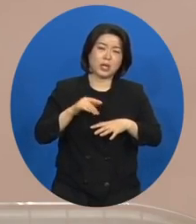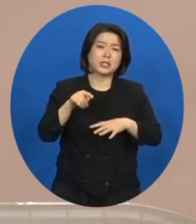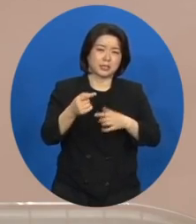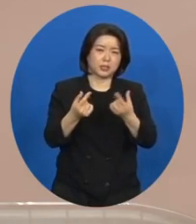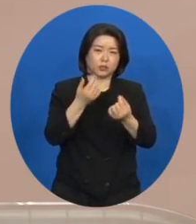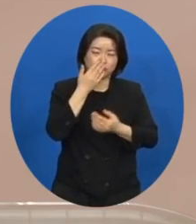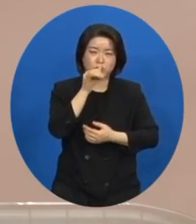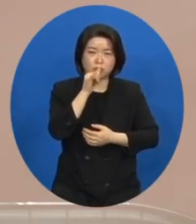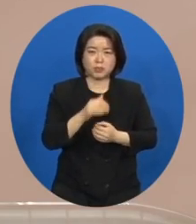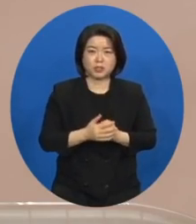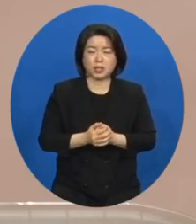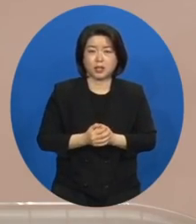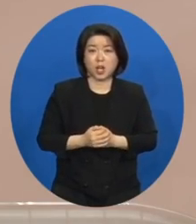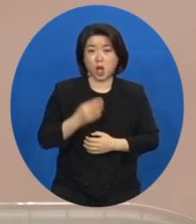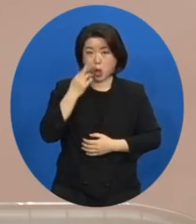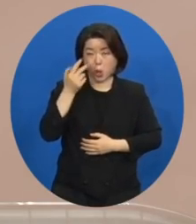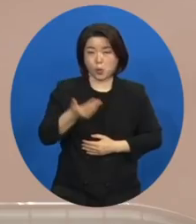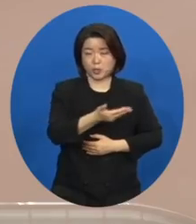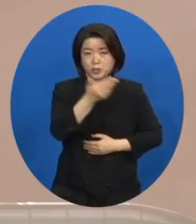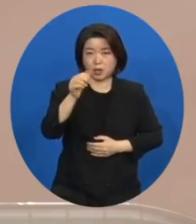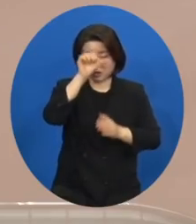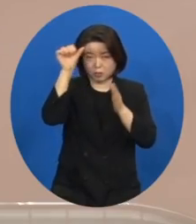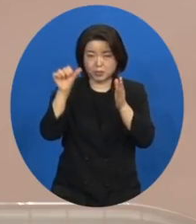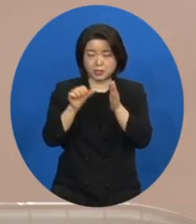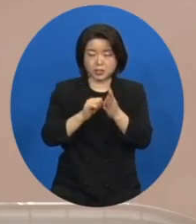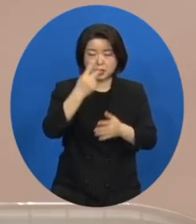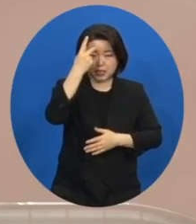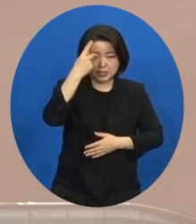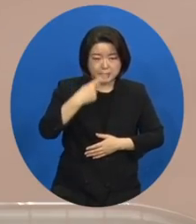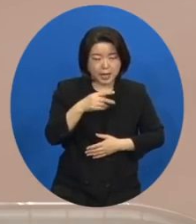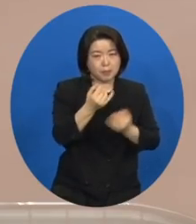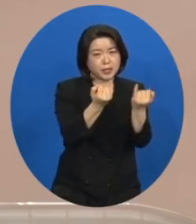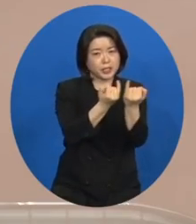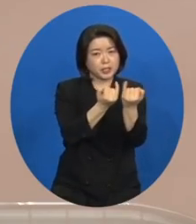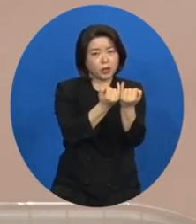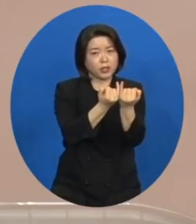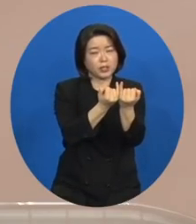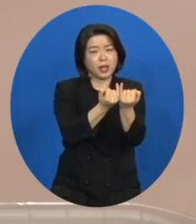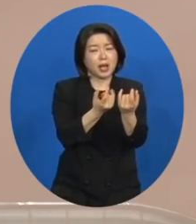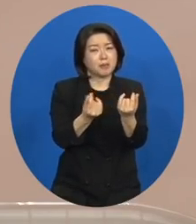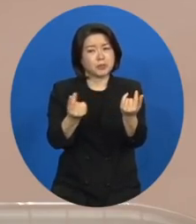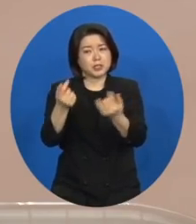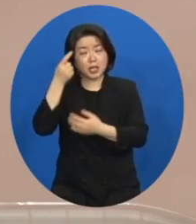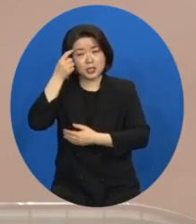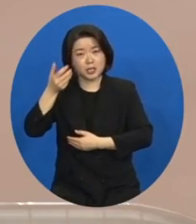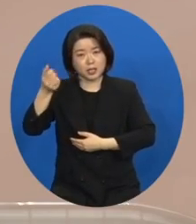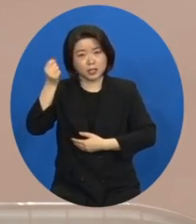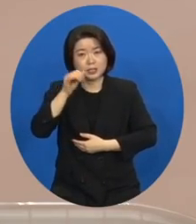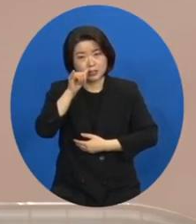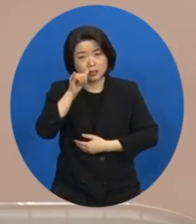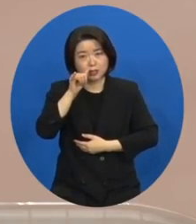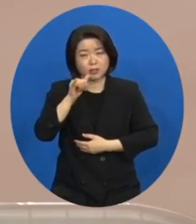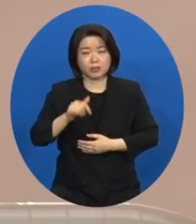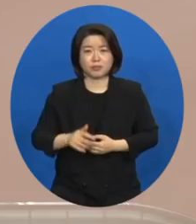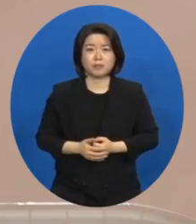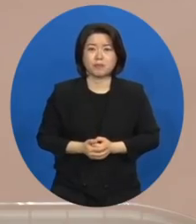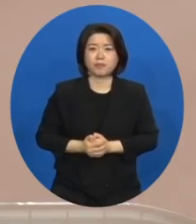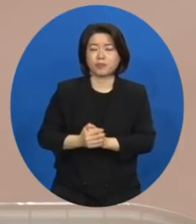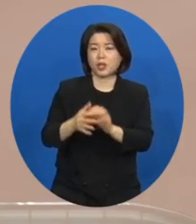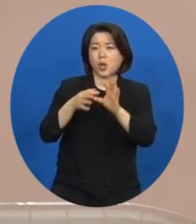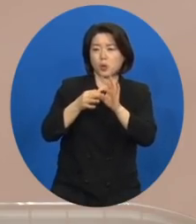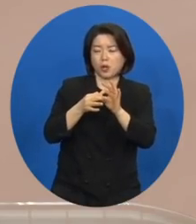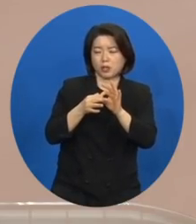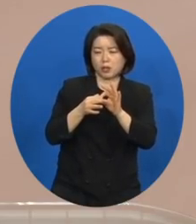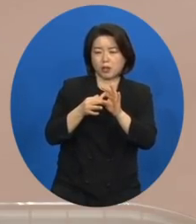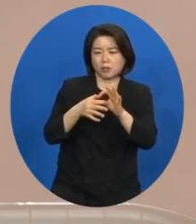거예요 혹시 여러분들의 인생이 2 3월에 여인과 피스타 다라고 생각하는 분 계십니까 관계가 점점